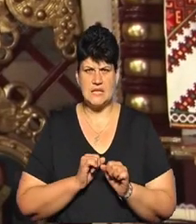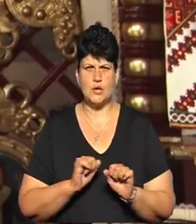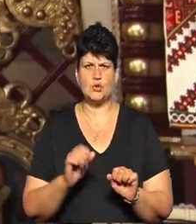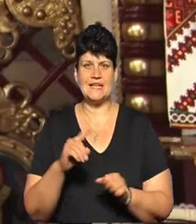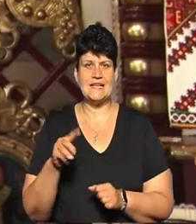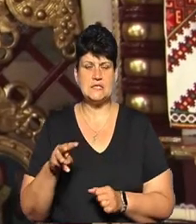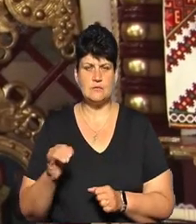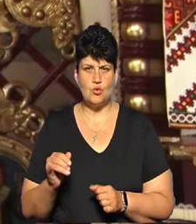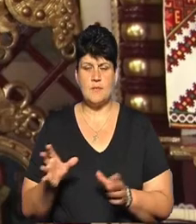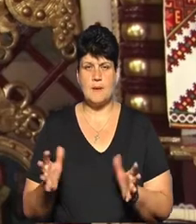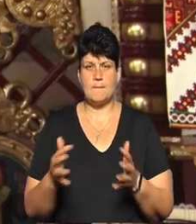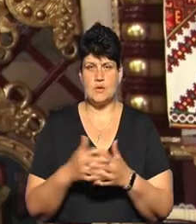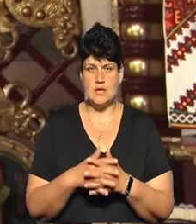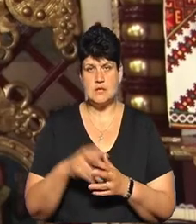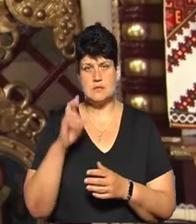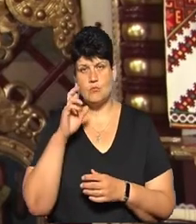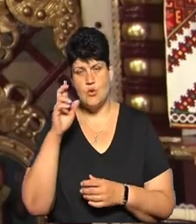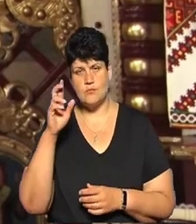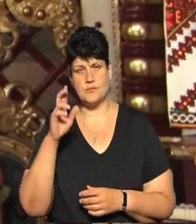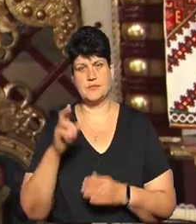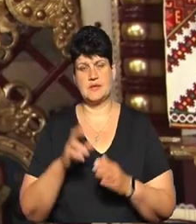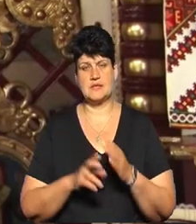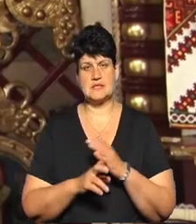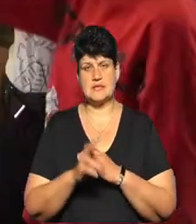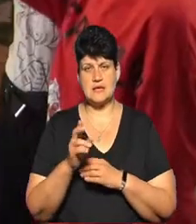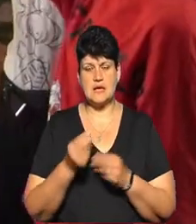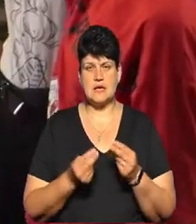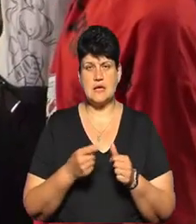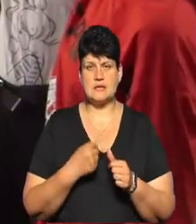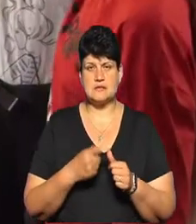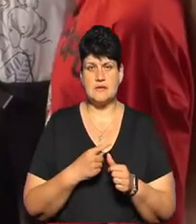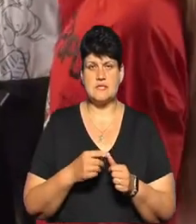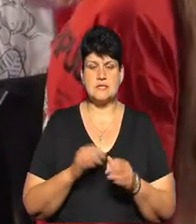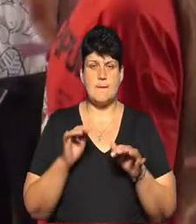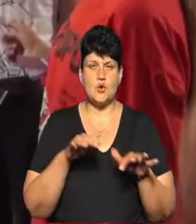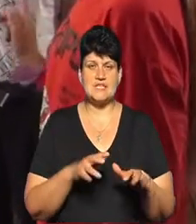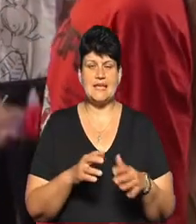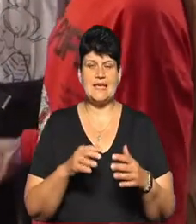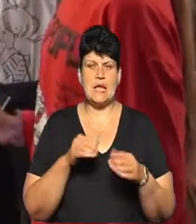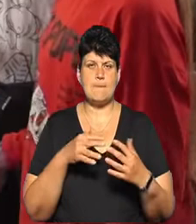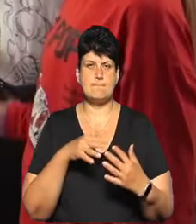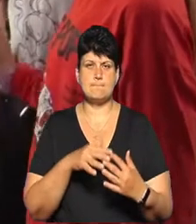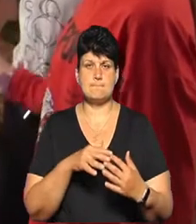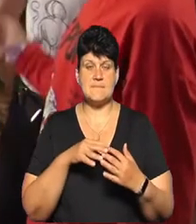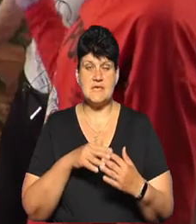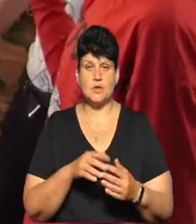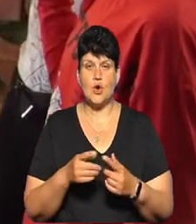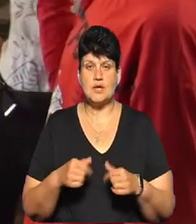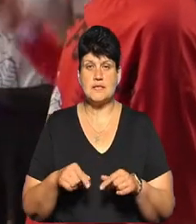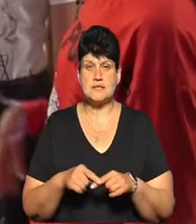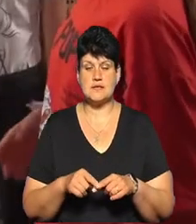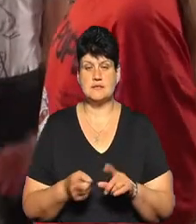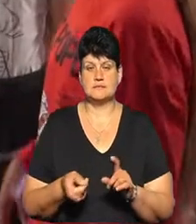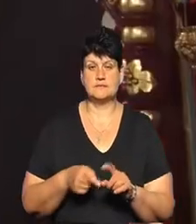із Богом, з церквою, тому що гра називається «Морський бій». До організації табору долучився семінарист Петро